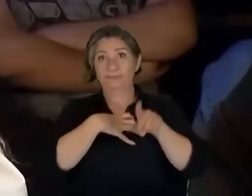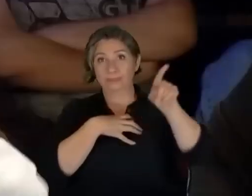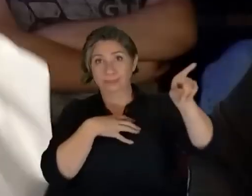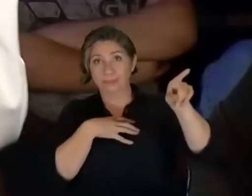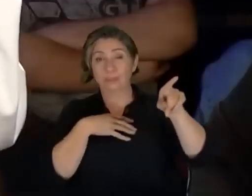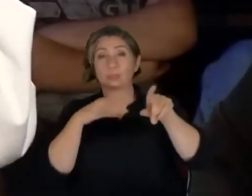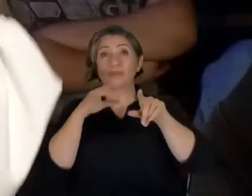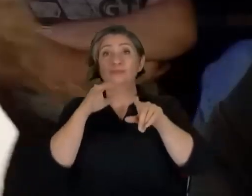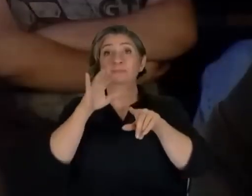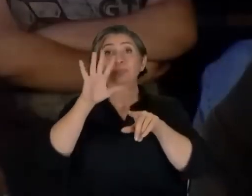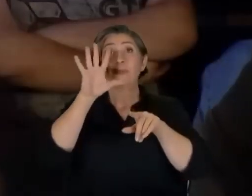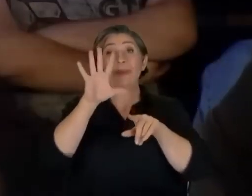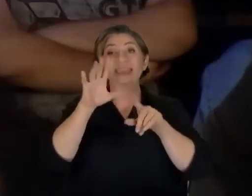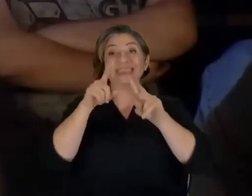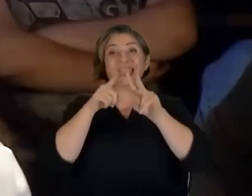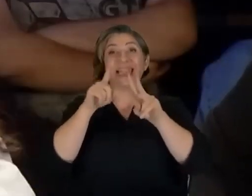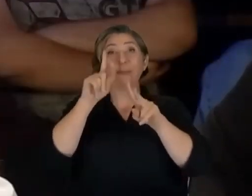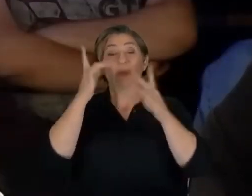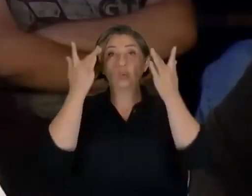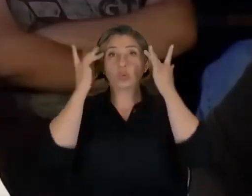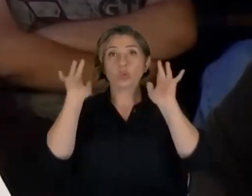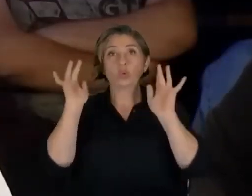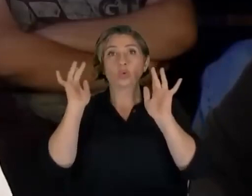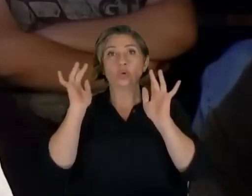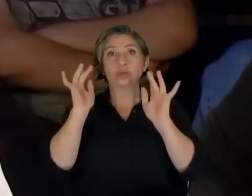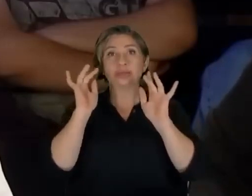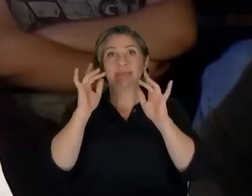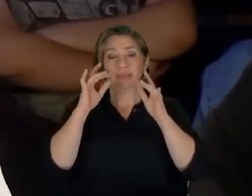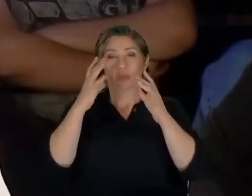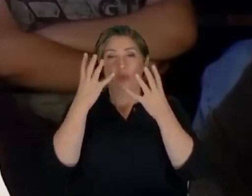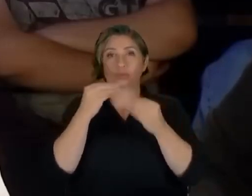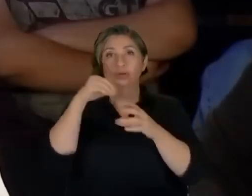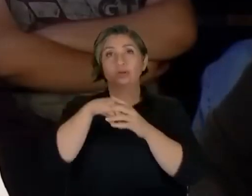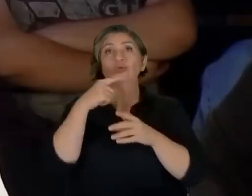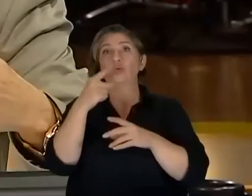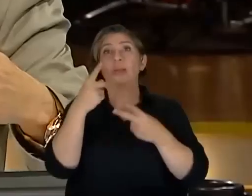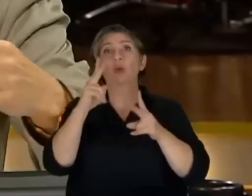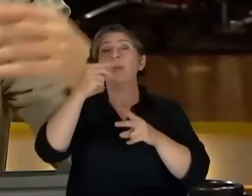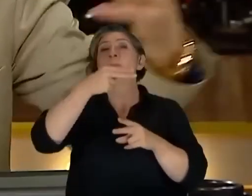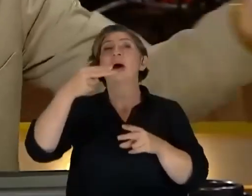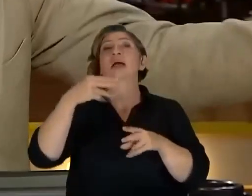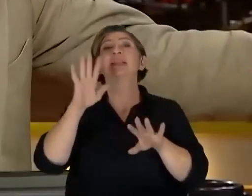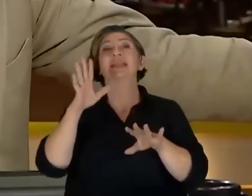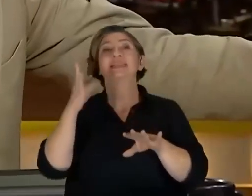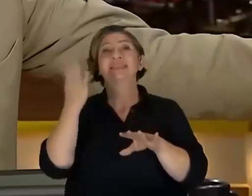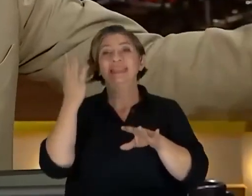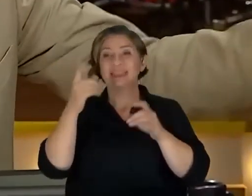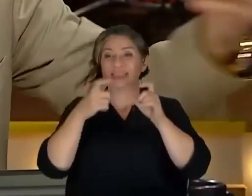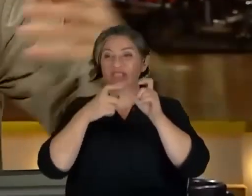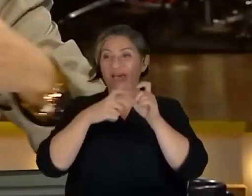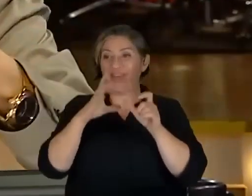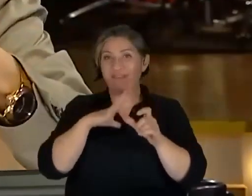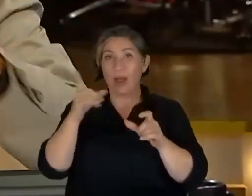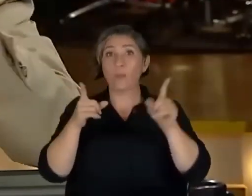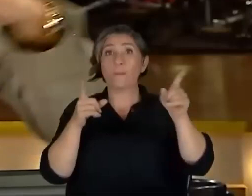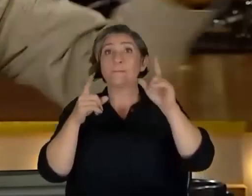piyanom o bir beş line piyano. Yani bir kültür totemi olduğu için artık söyleyebiliyorum. Bir marka gibi değil. Nasıl Steinway